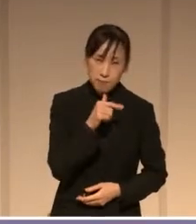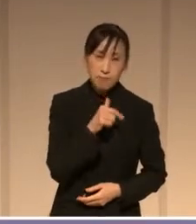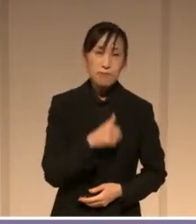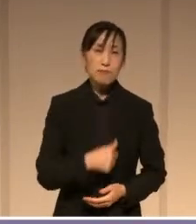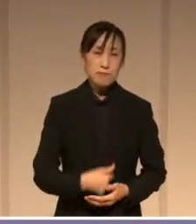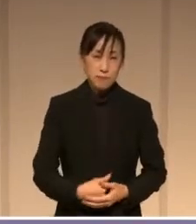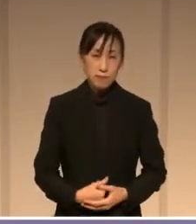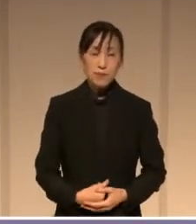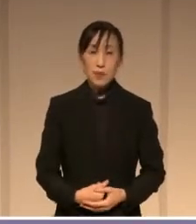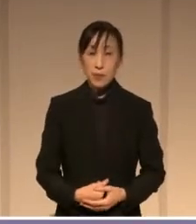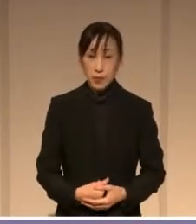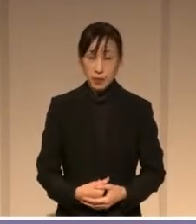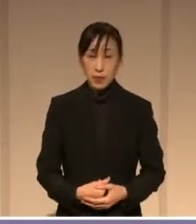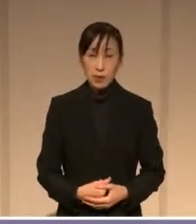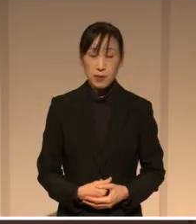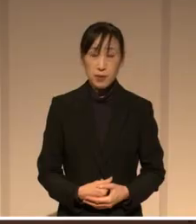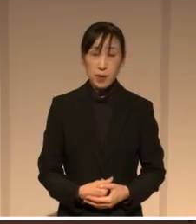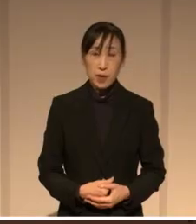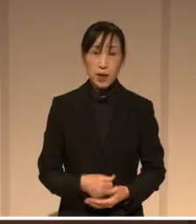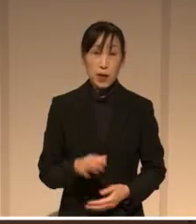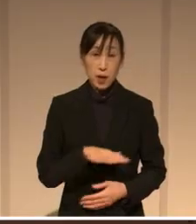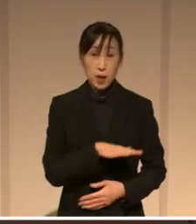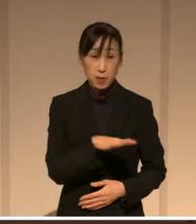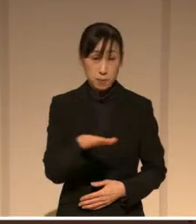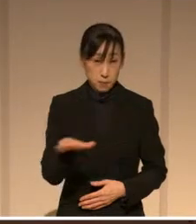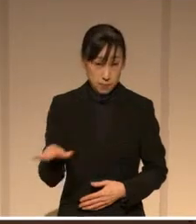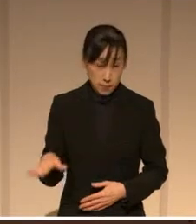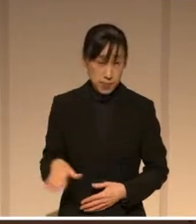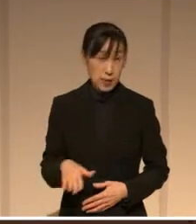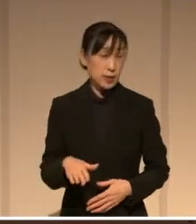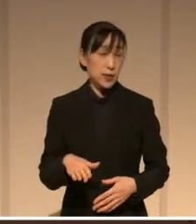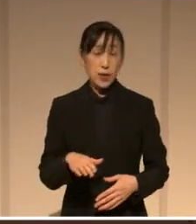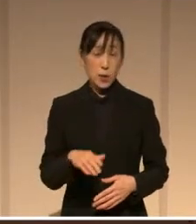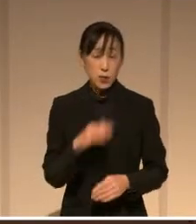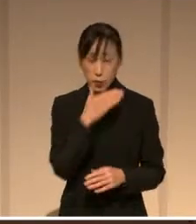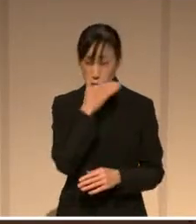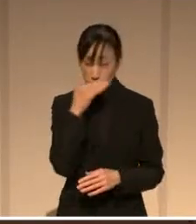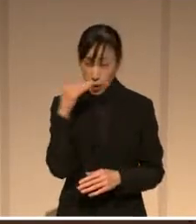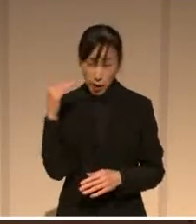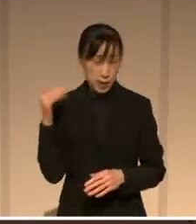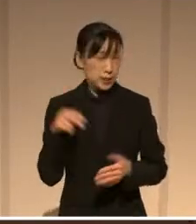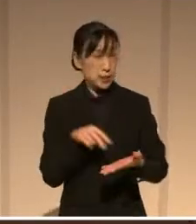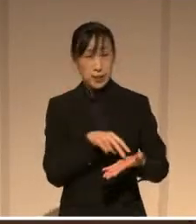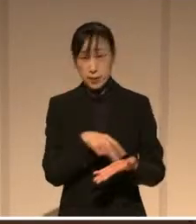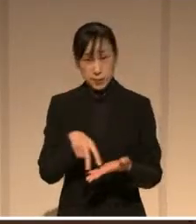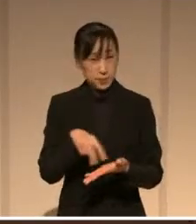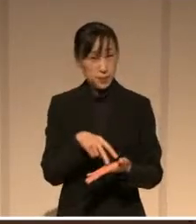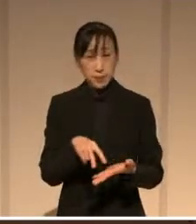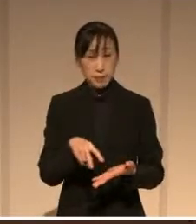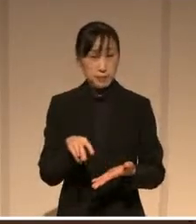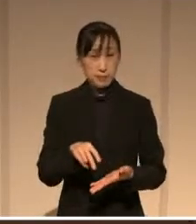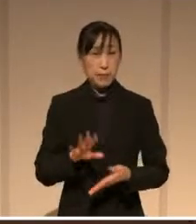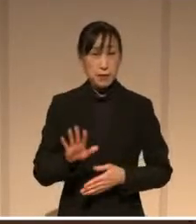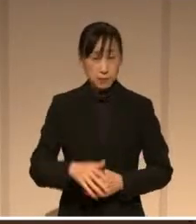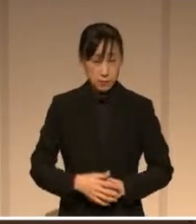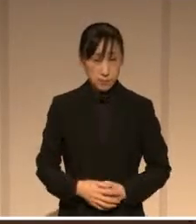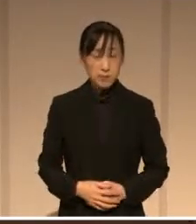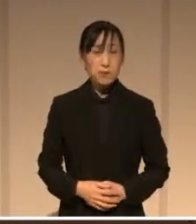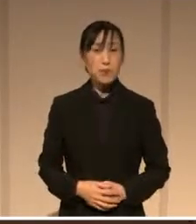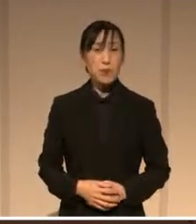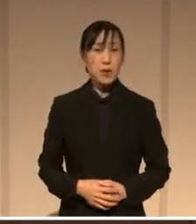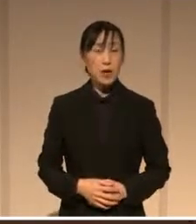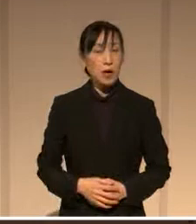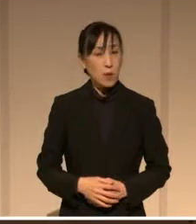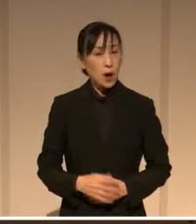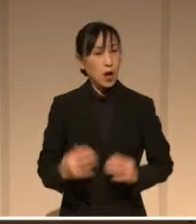そして無事皆さんね出演を果たして本当に素晴らしいステージを届けて下さったんですけれどもこの7ま注目度も高かった